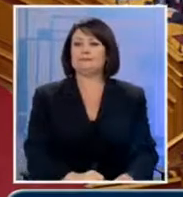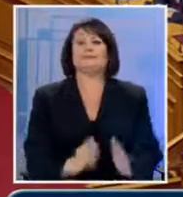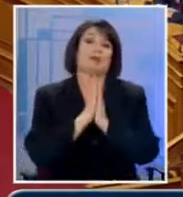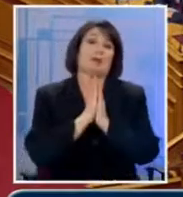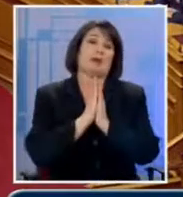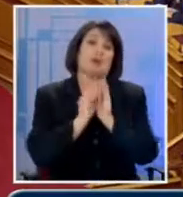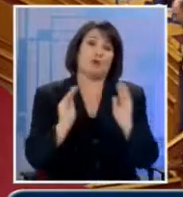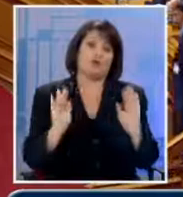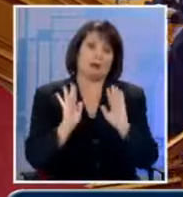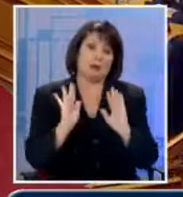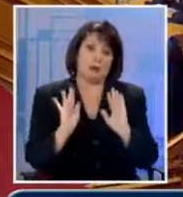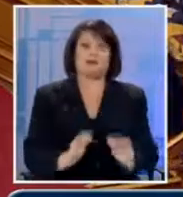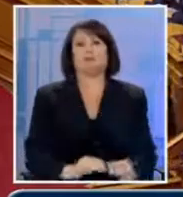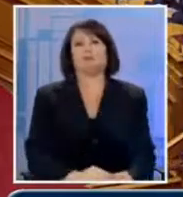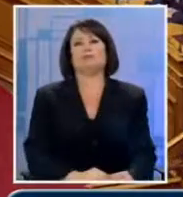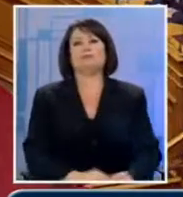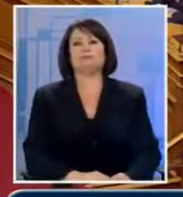Παρακαλώ.